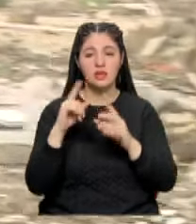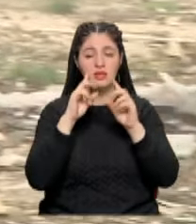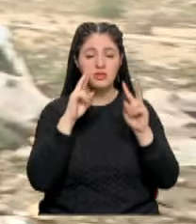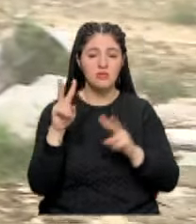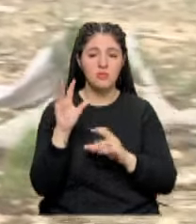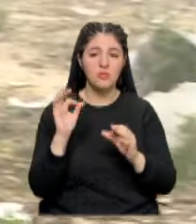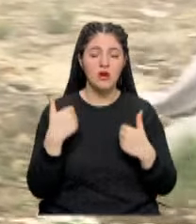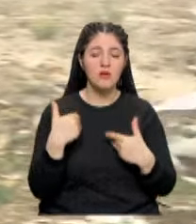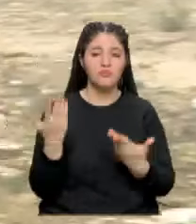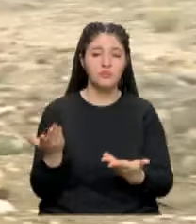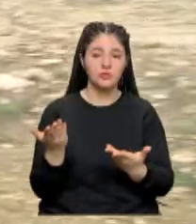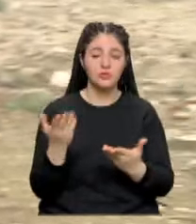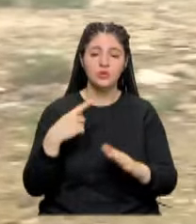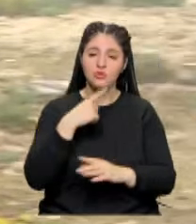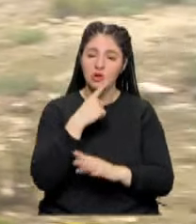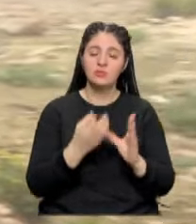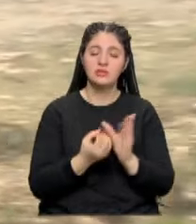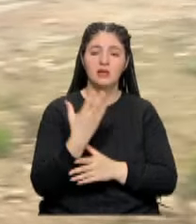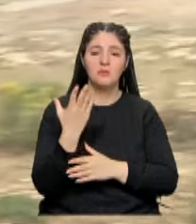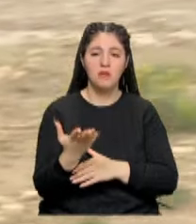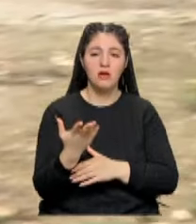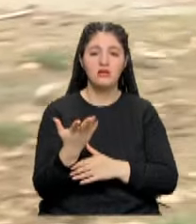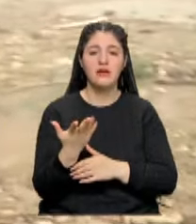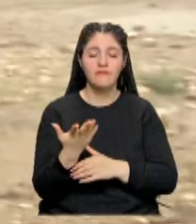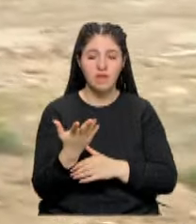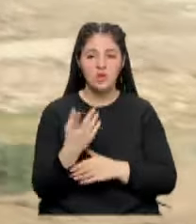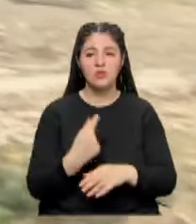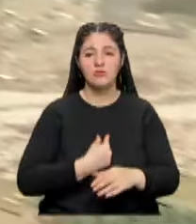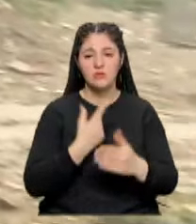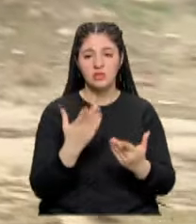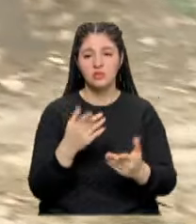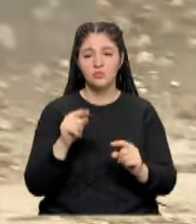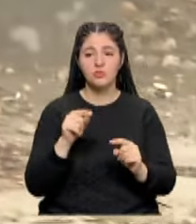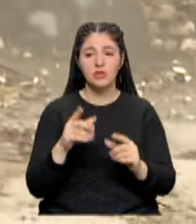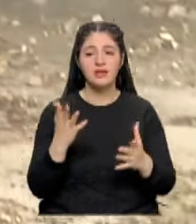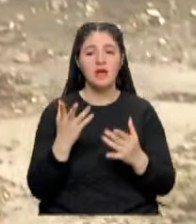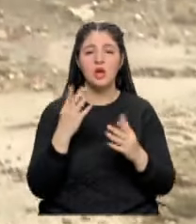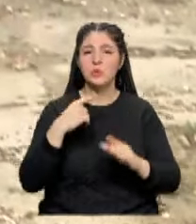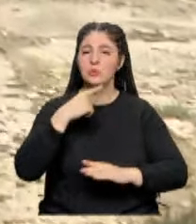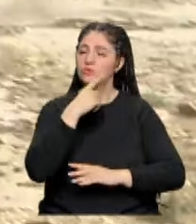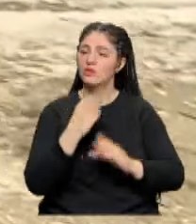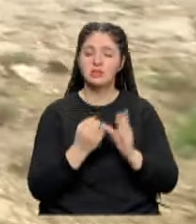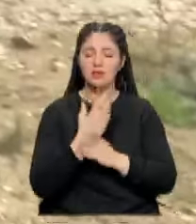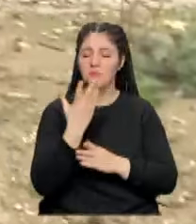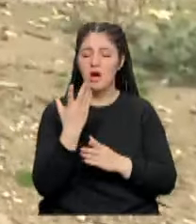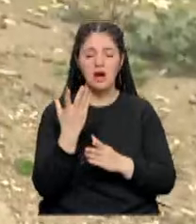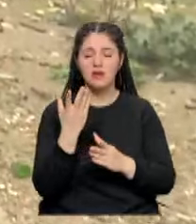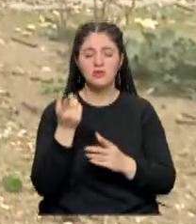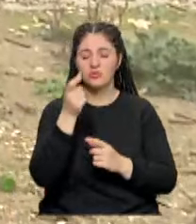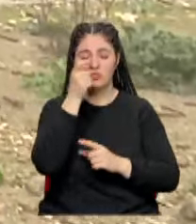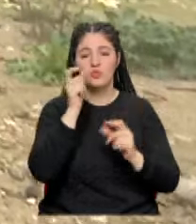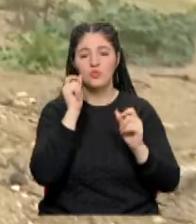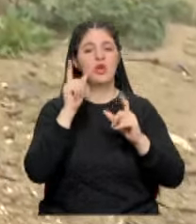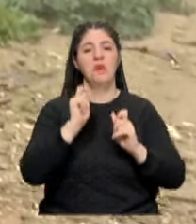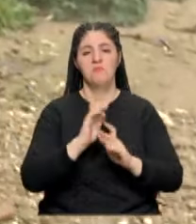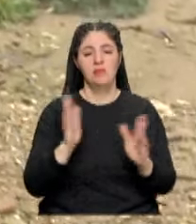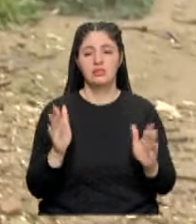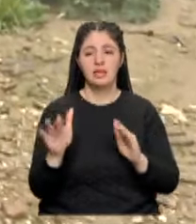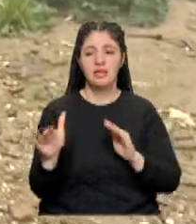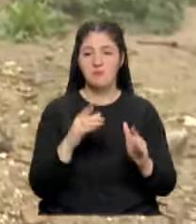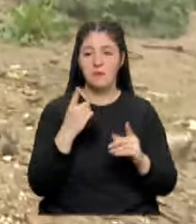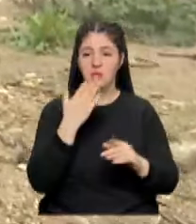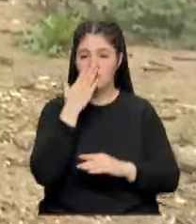tablo, durum bu. Zor bir sabah ve umarız bundan daha zor sabahlara ülkemiz uyanmaz.